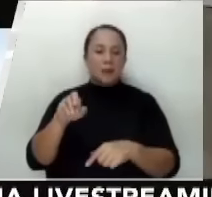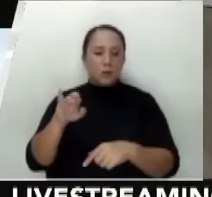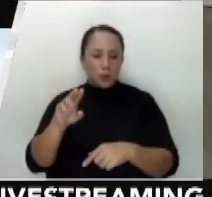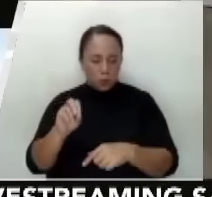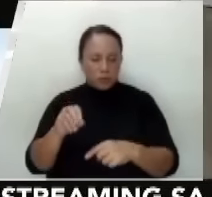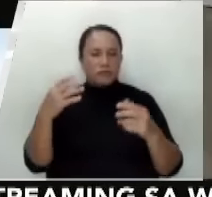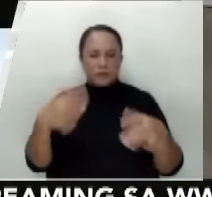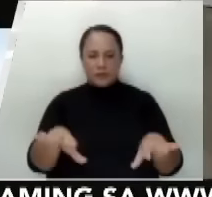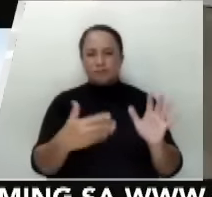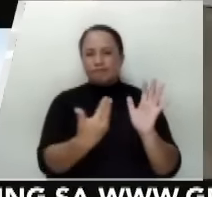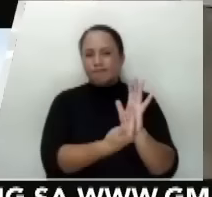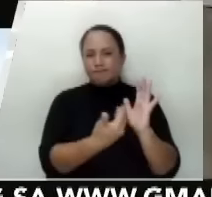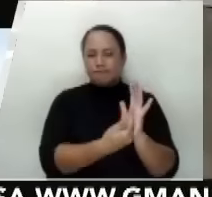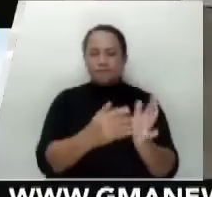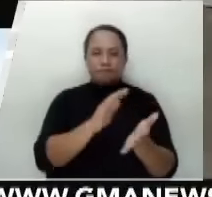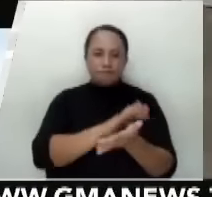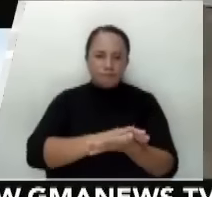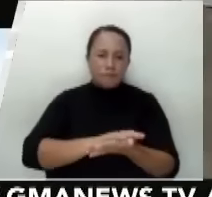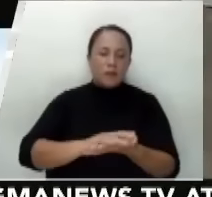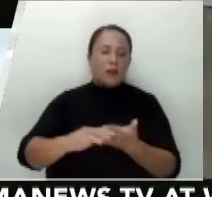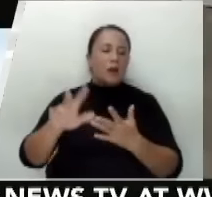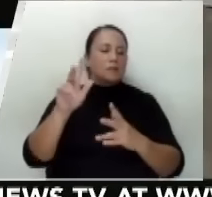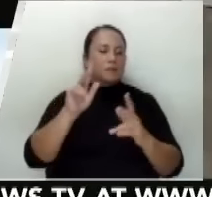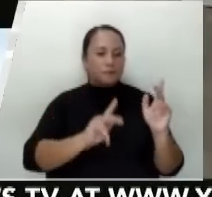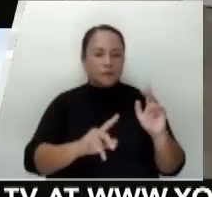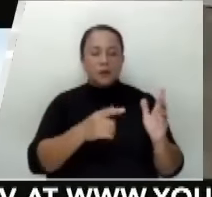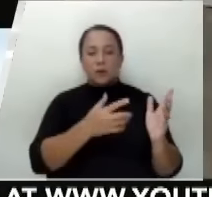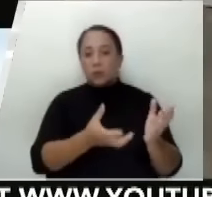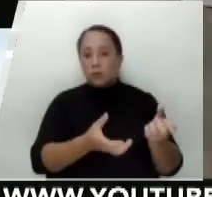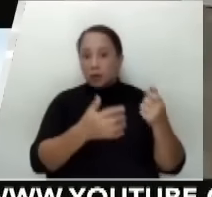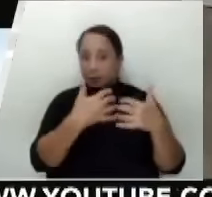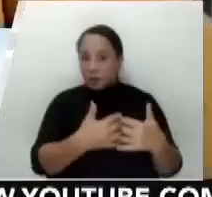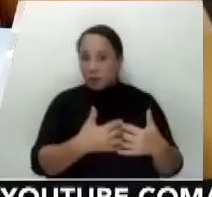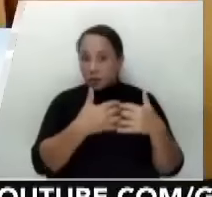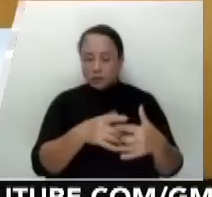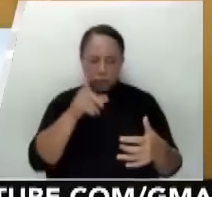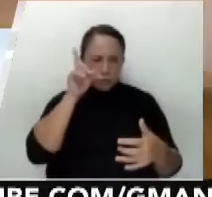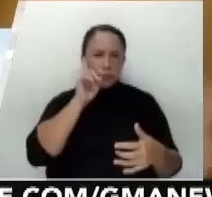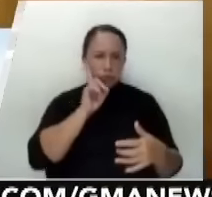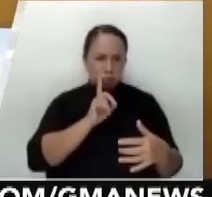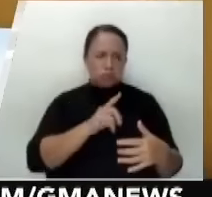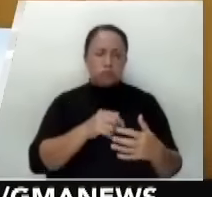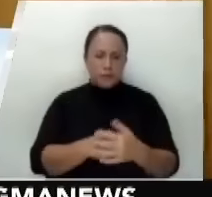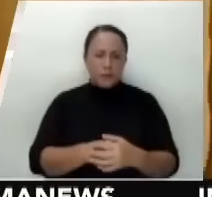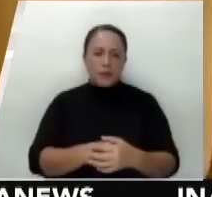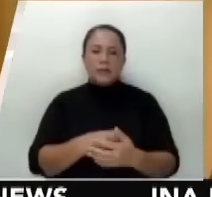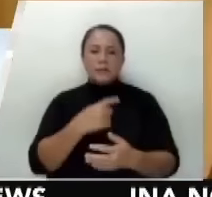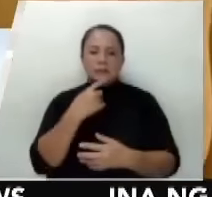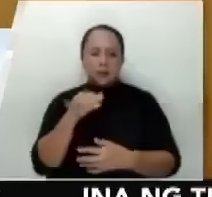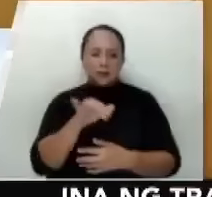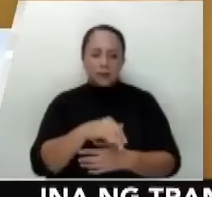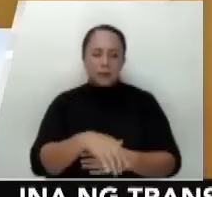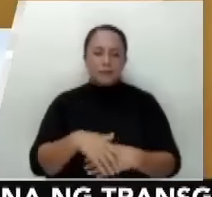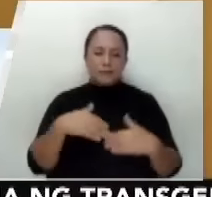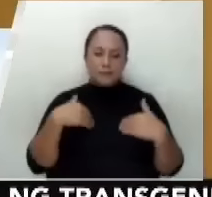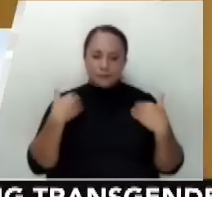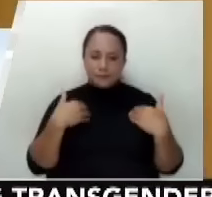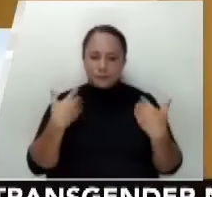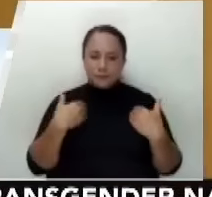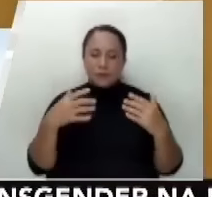nilang maayos ang naging performance ng kanilang mga makina sa naturang mga bansa. Sinabi rin ni Kabataan Party List Representative